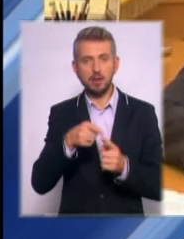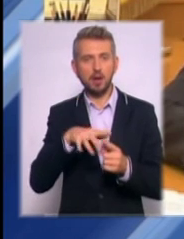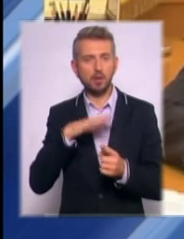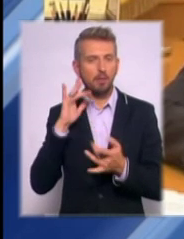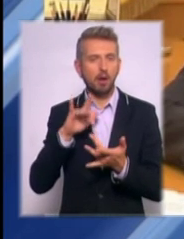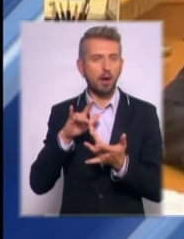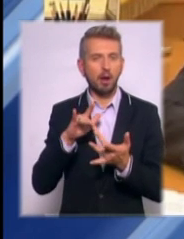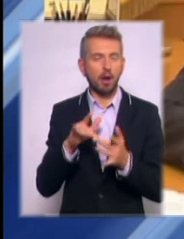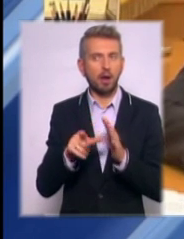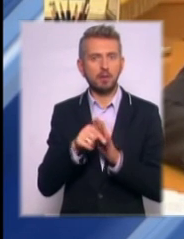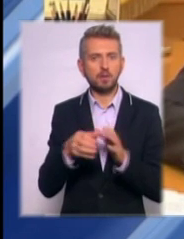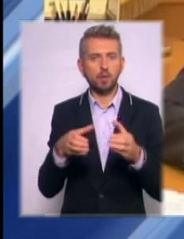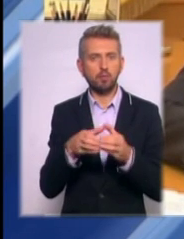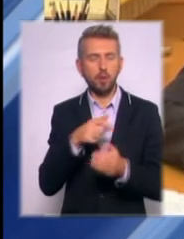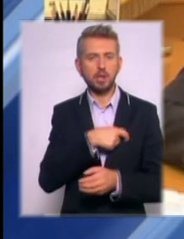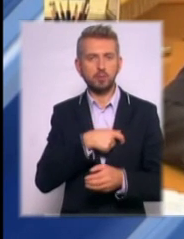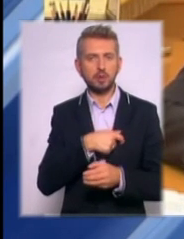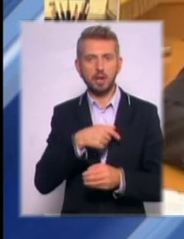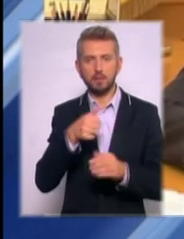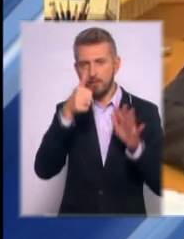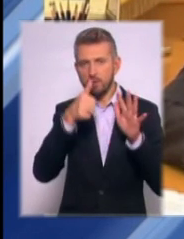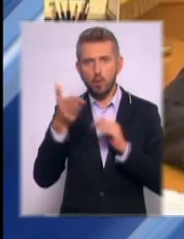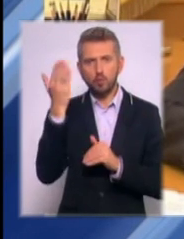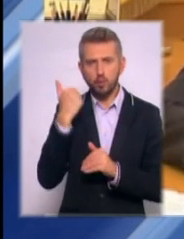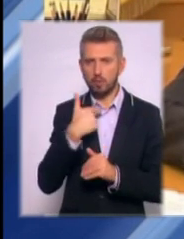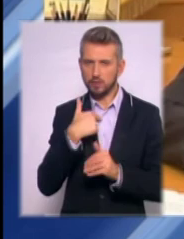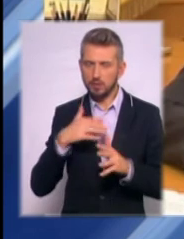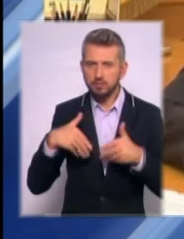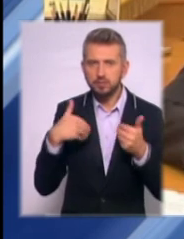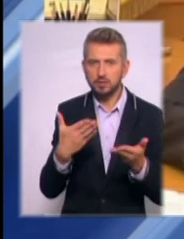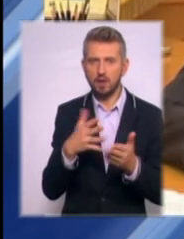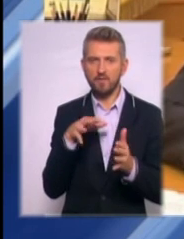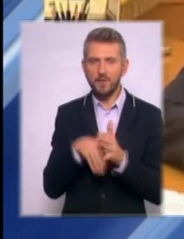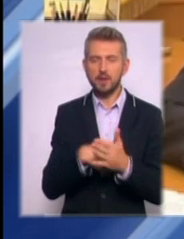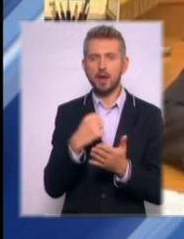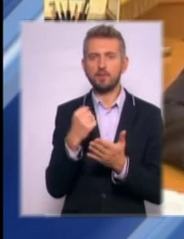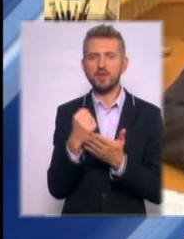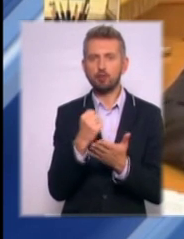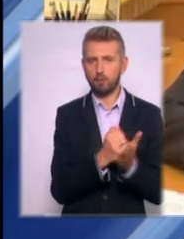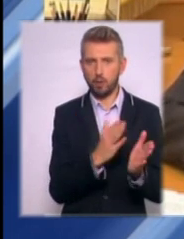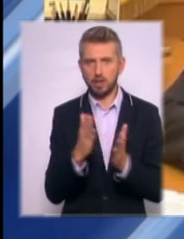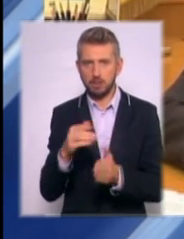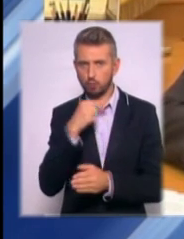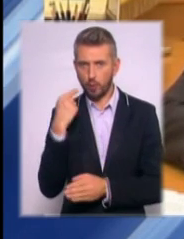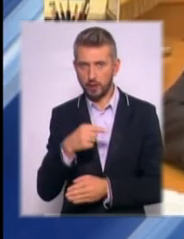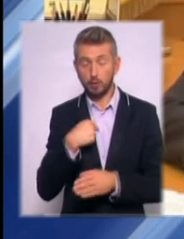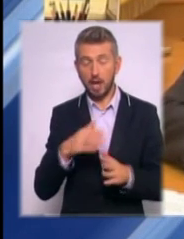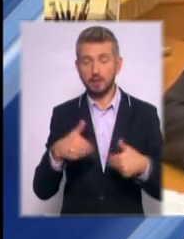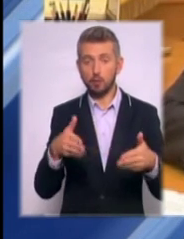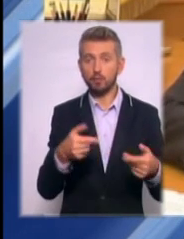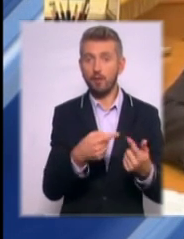групою депутатів півроку тому про введення візового режиму з Російською Федерацією. І я запропонував фракціям